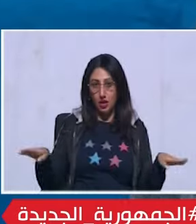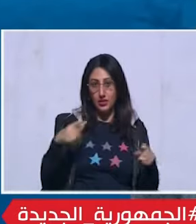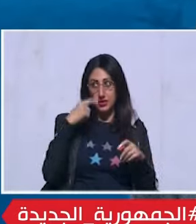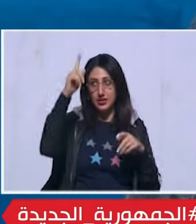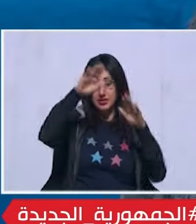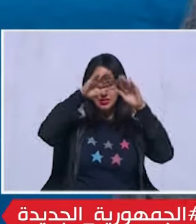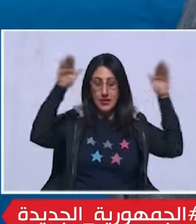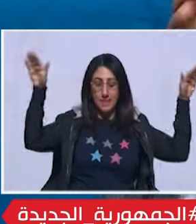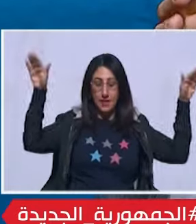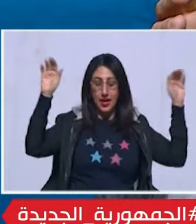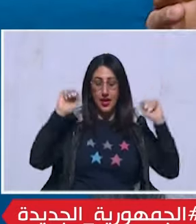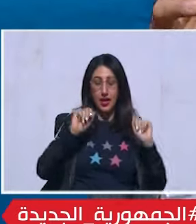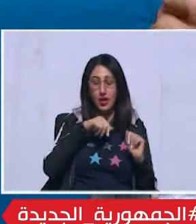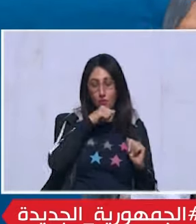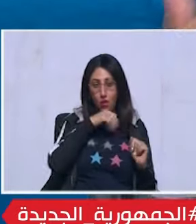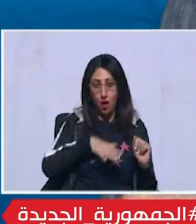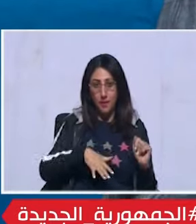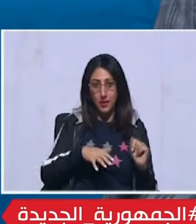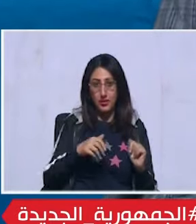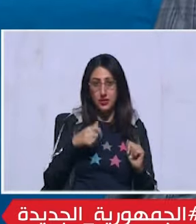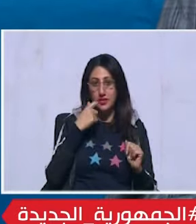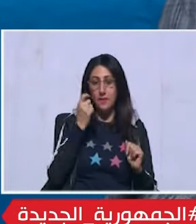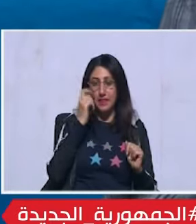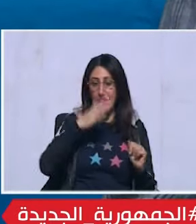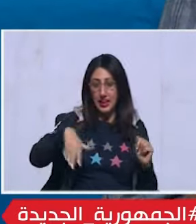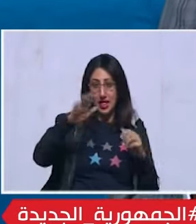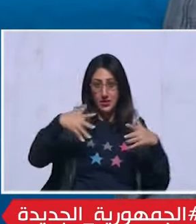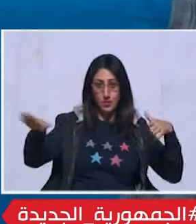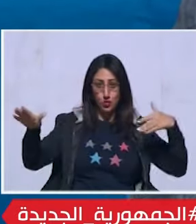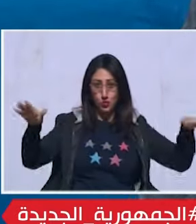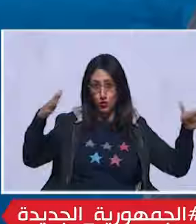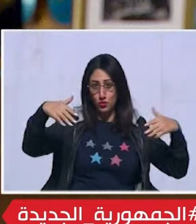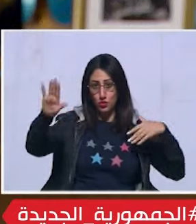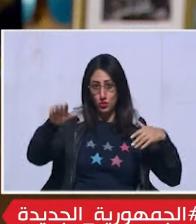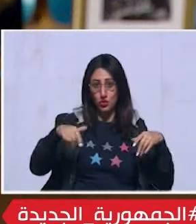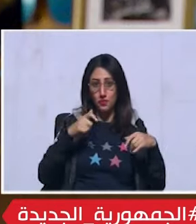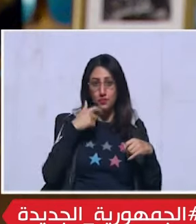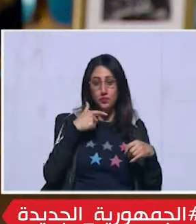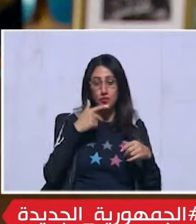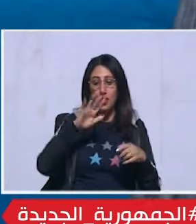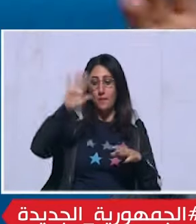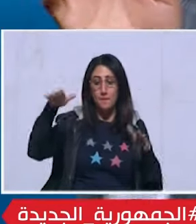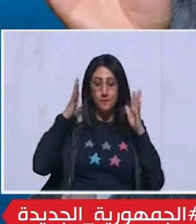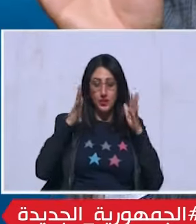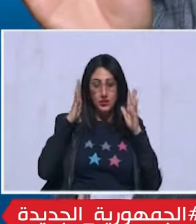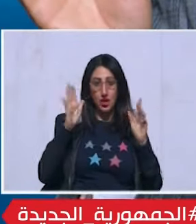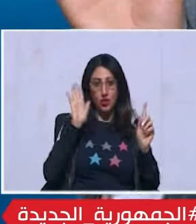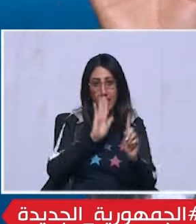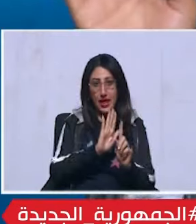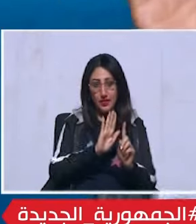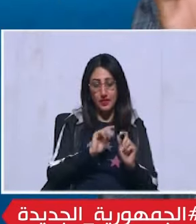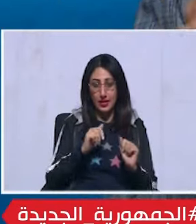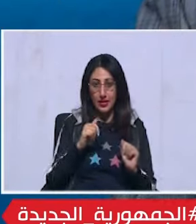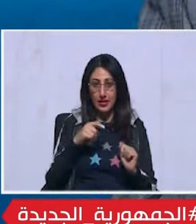السماء يا محمد ان انفض الناس من حولك فهاهم انبياء يصلون خلفك اسرى بك الله ليلا